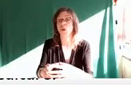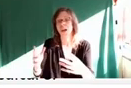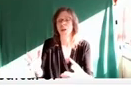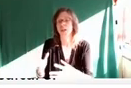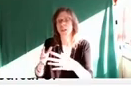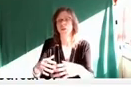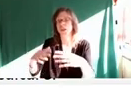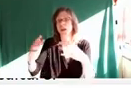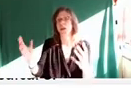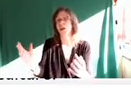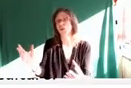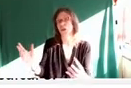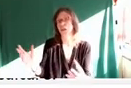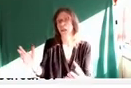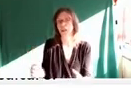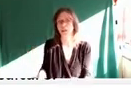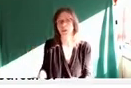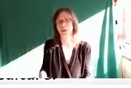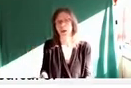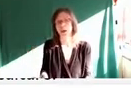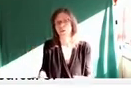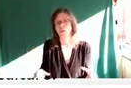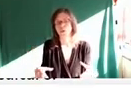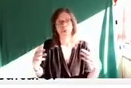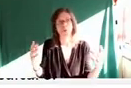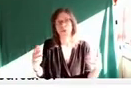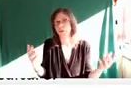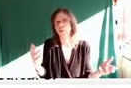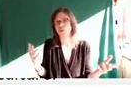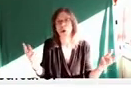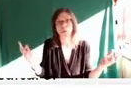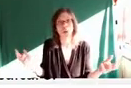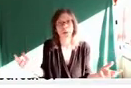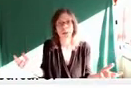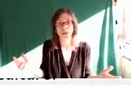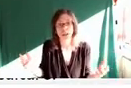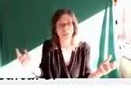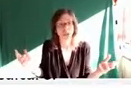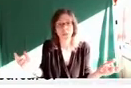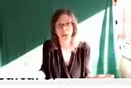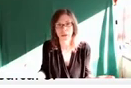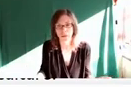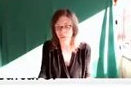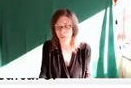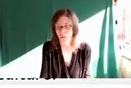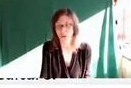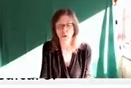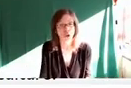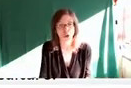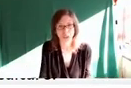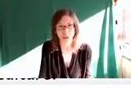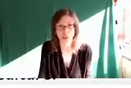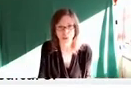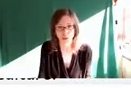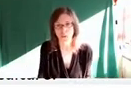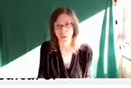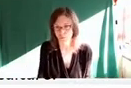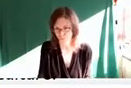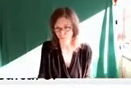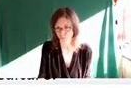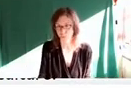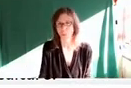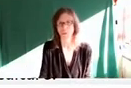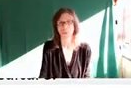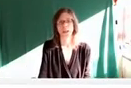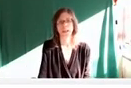pas appliquer un standard générique en fonction de normes établies par de normes quelconques, dans le fond.